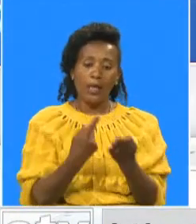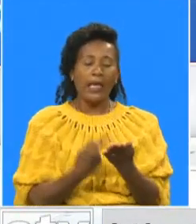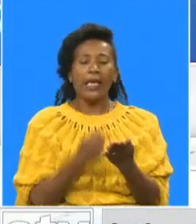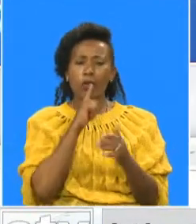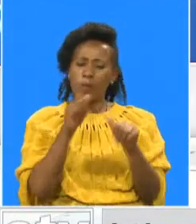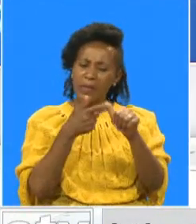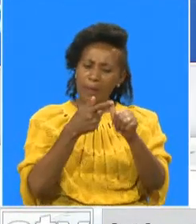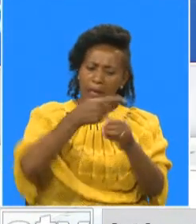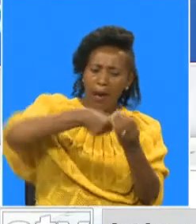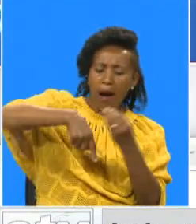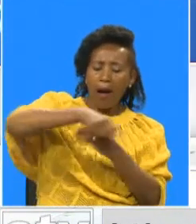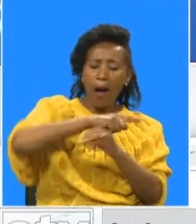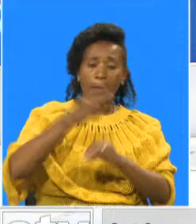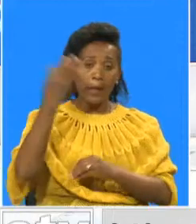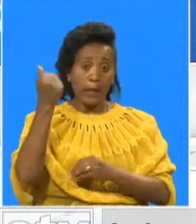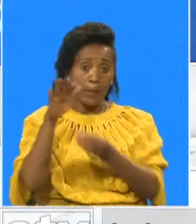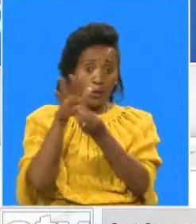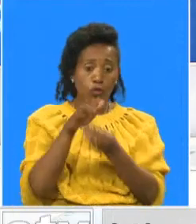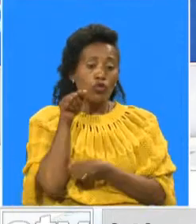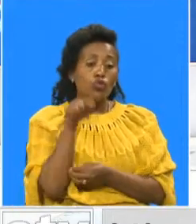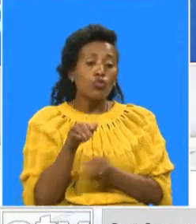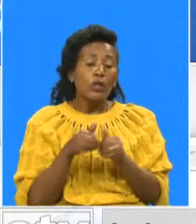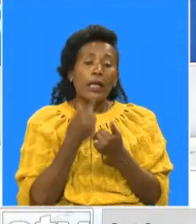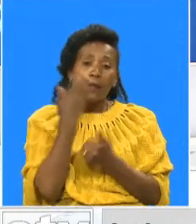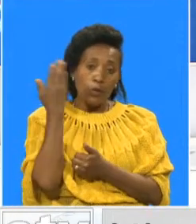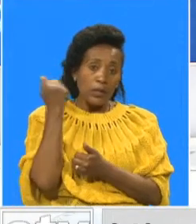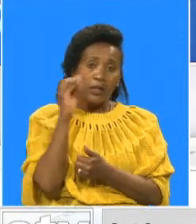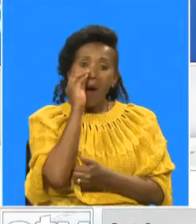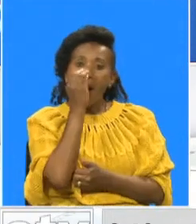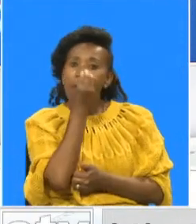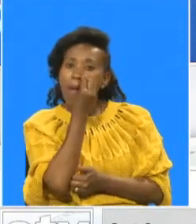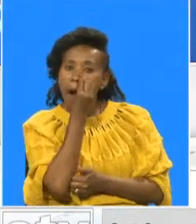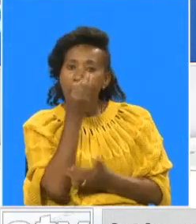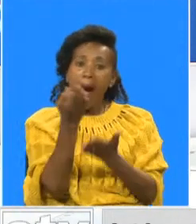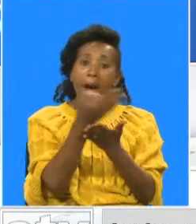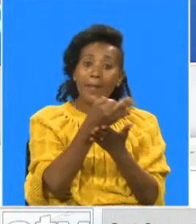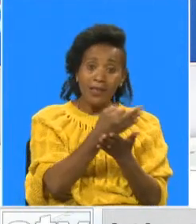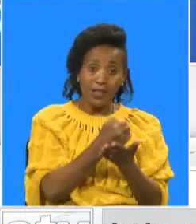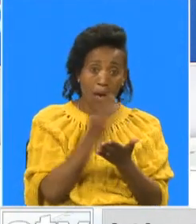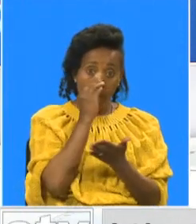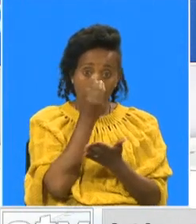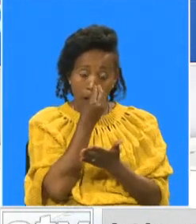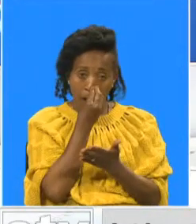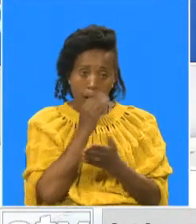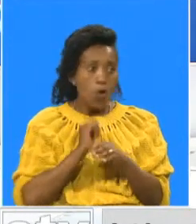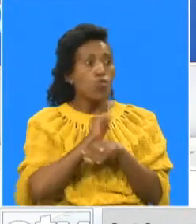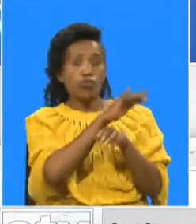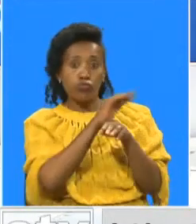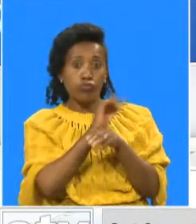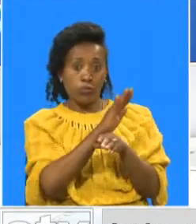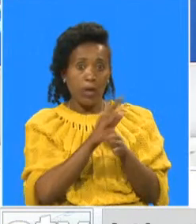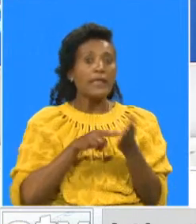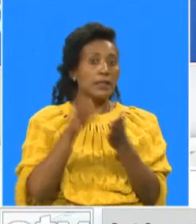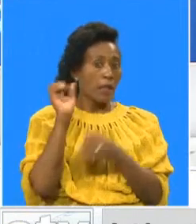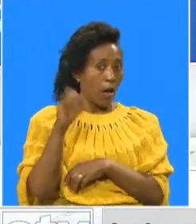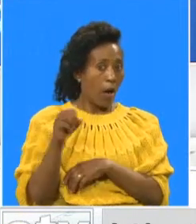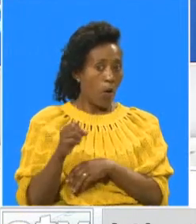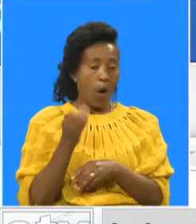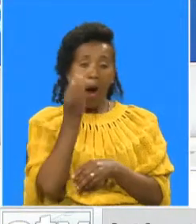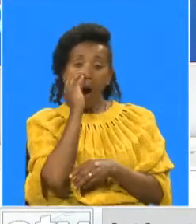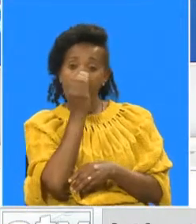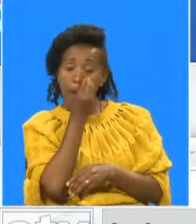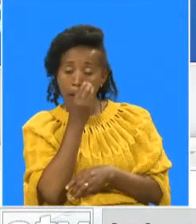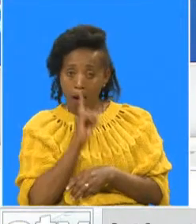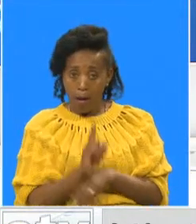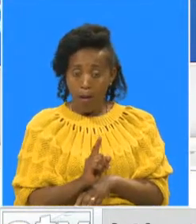ነው። መጀመሪያ አካባቢ የነበረው ተጽኖ እሱ እንዴት ቀድም ያባ አምራቾች ኤክስፖርተሮች አንስተዋል። አሁን ያባ